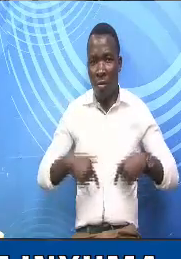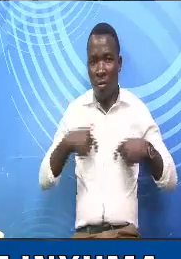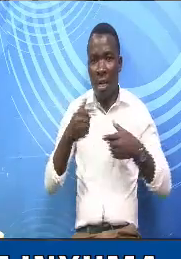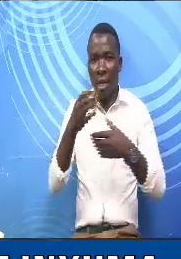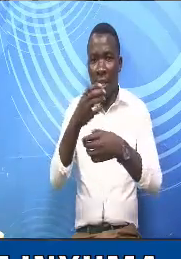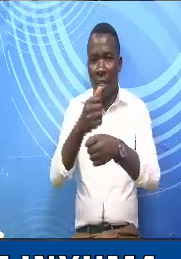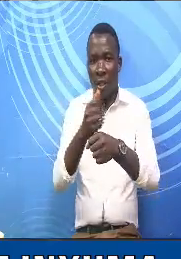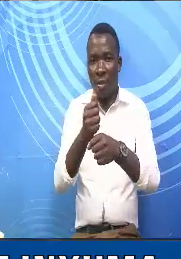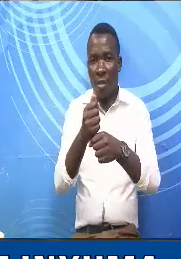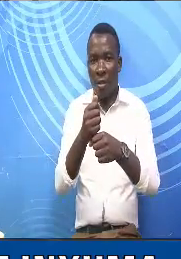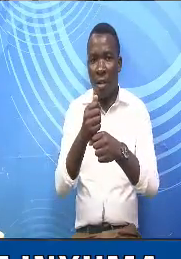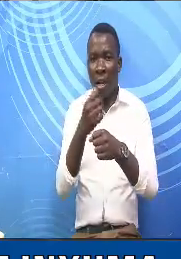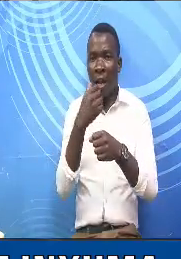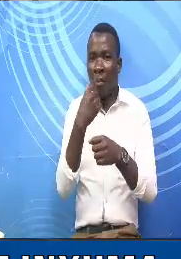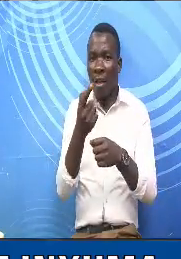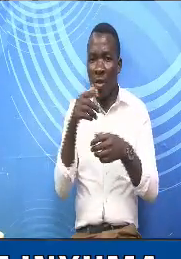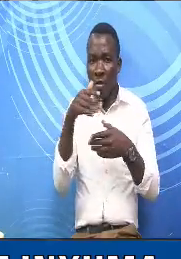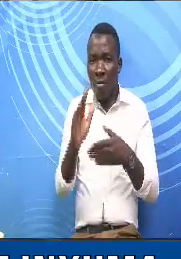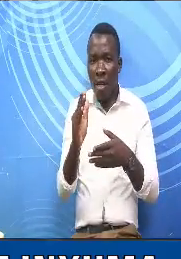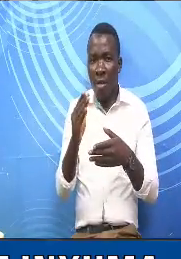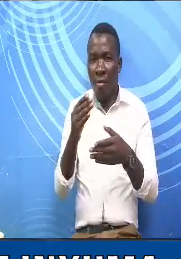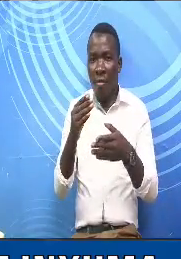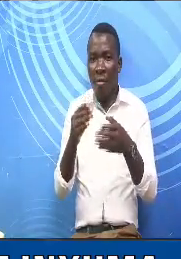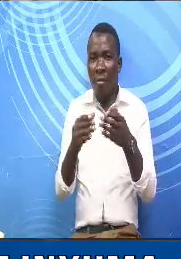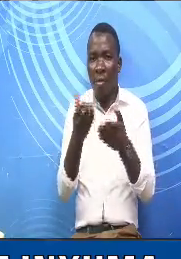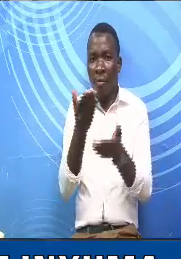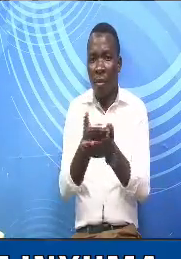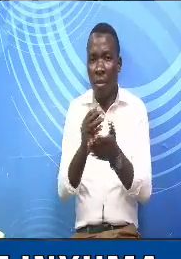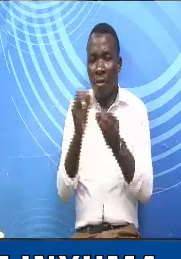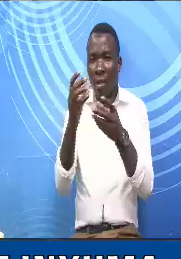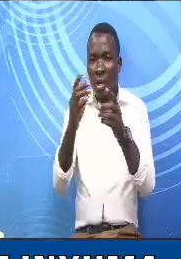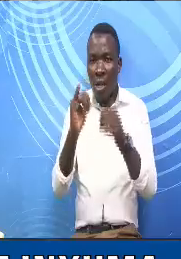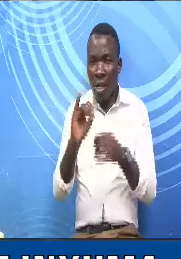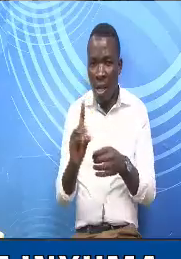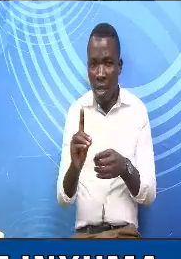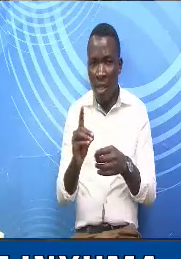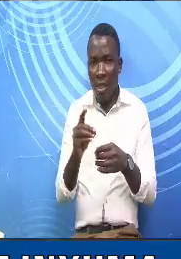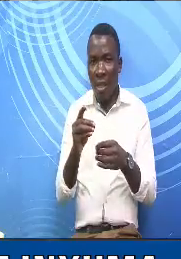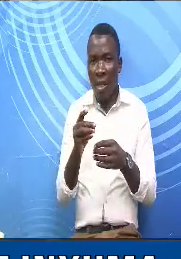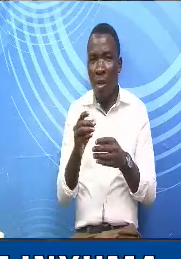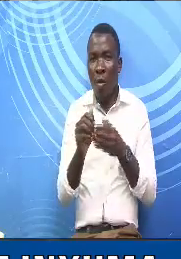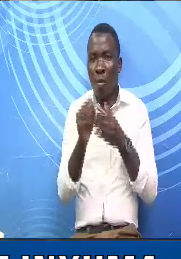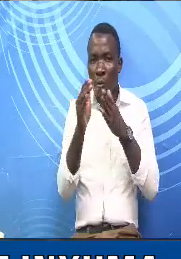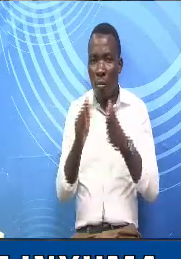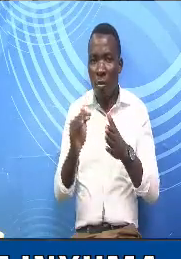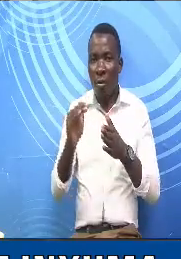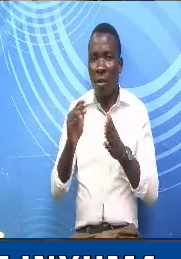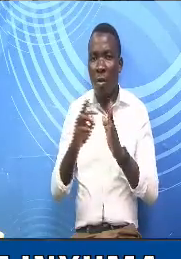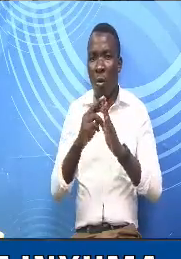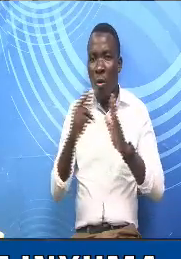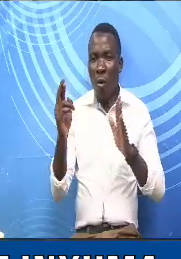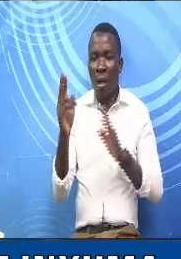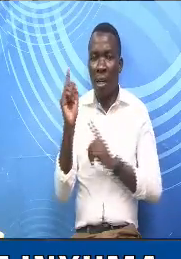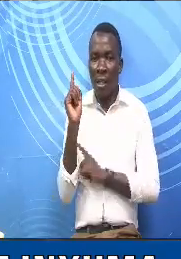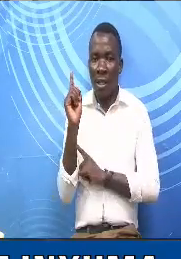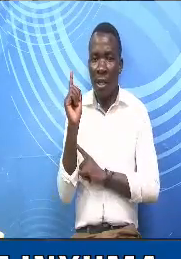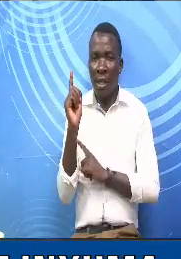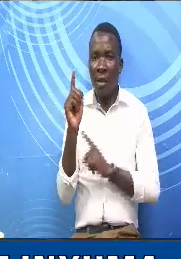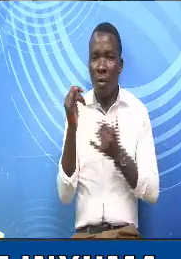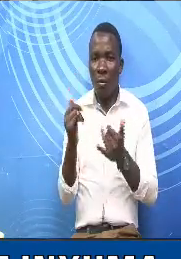nyuma yaho yambuwe indangamuntu ye n'umuyobozi ukuriye daso mu murenge wa Gahanga kuri ubu ngo ikaba yarabuze burundu ngo